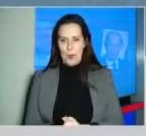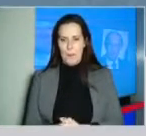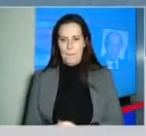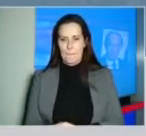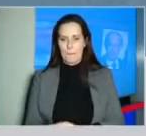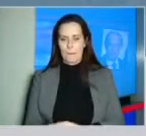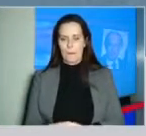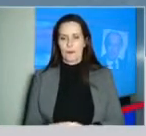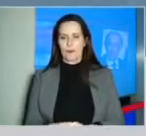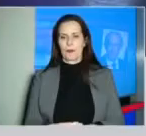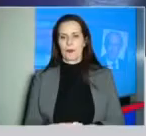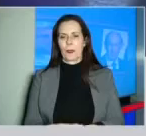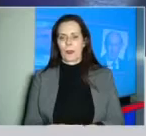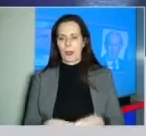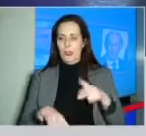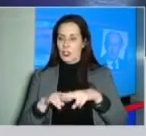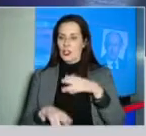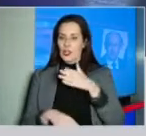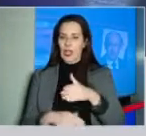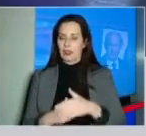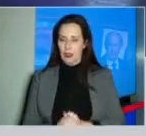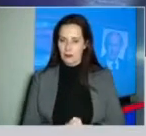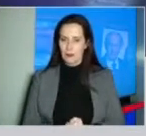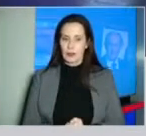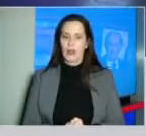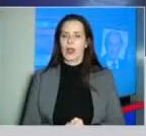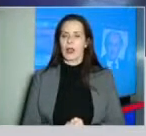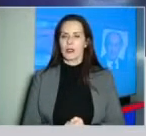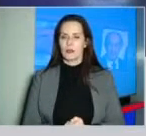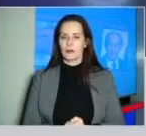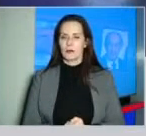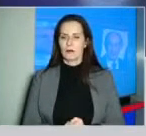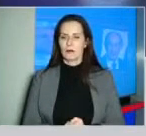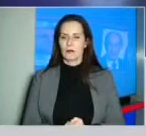אנחנו נשארים פה איתך, מיכאל בן ארי. אז בוא ככה,